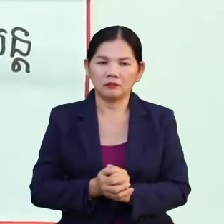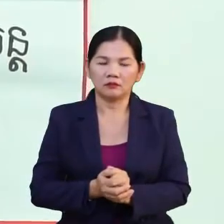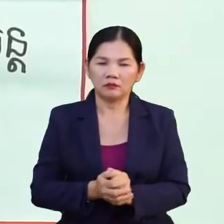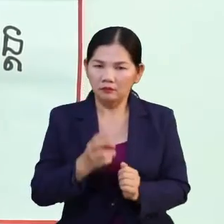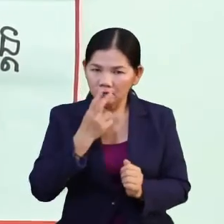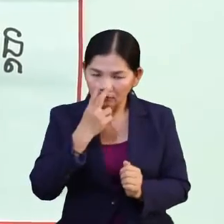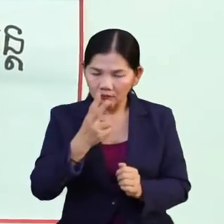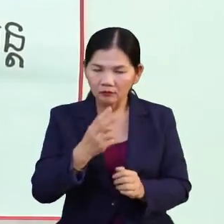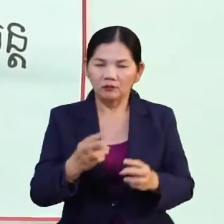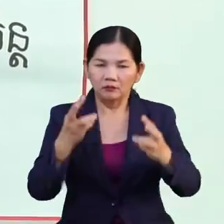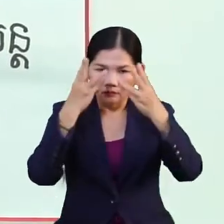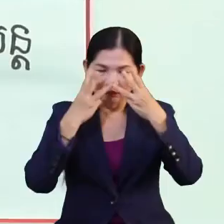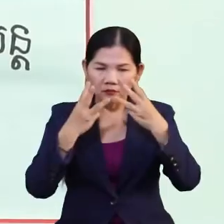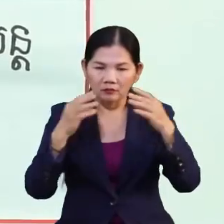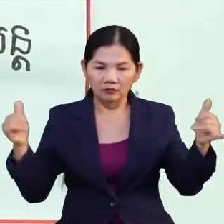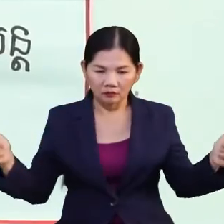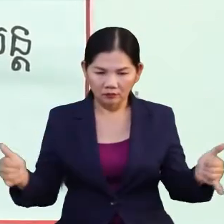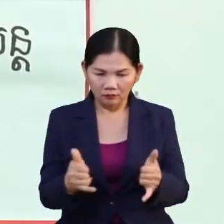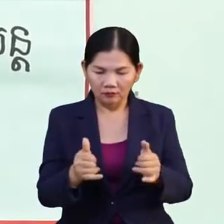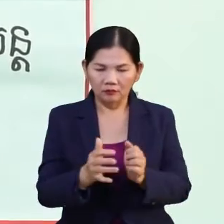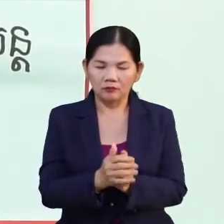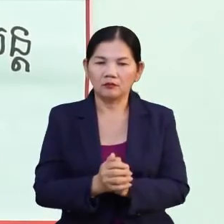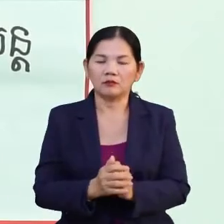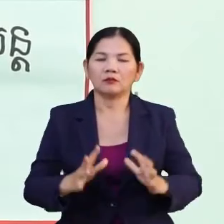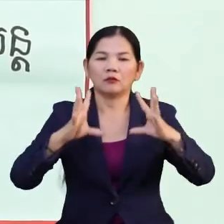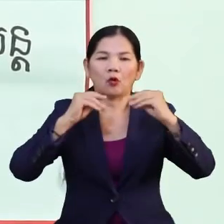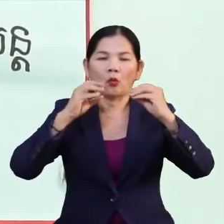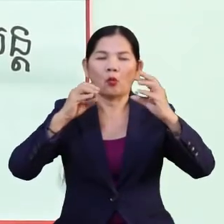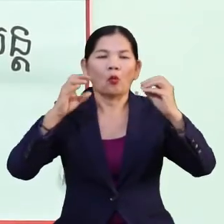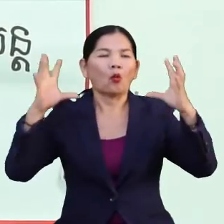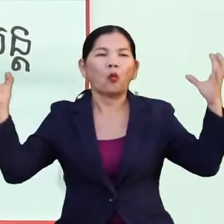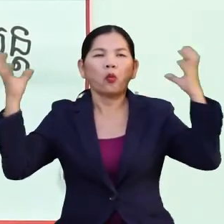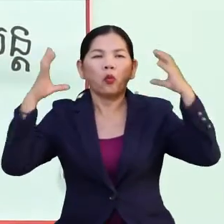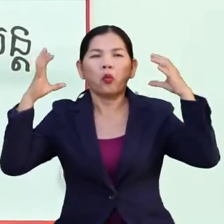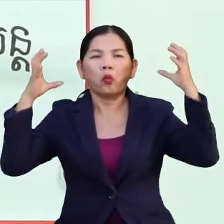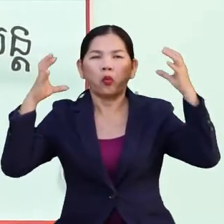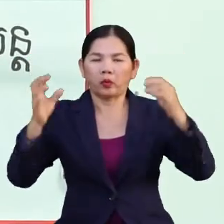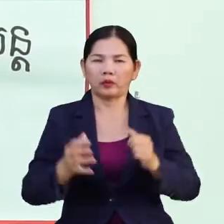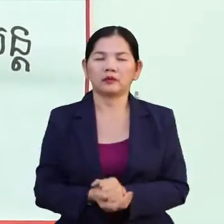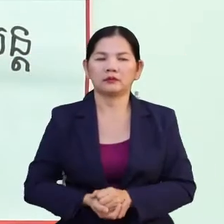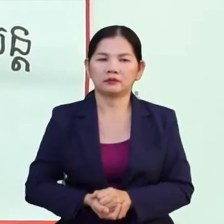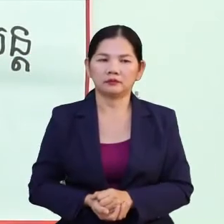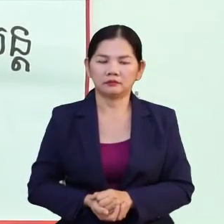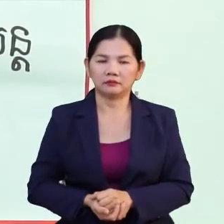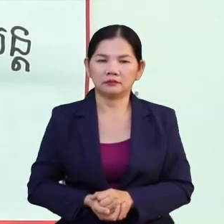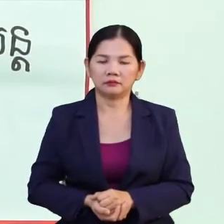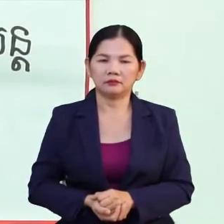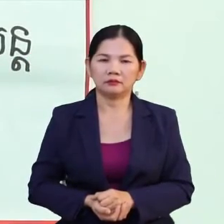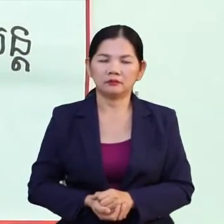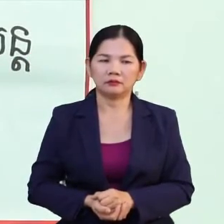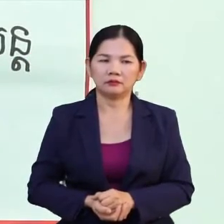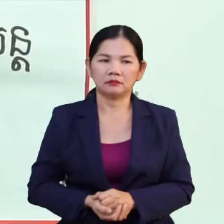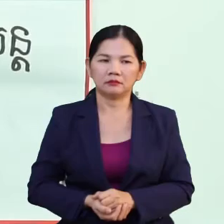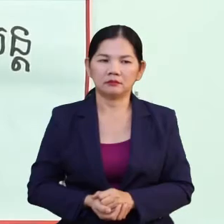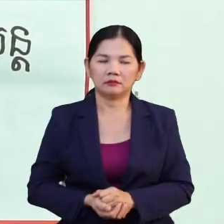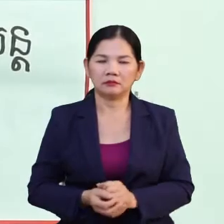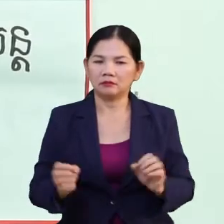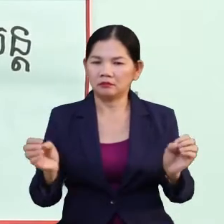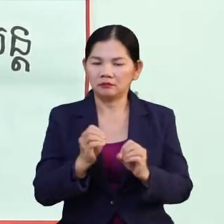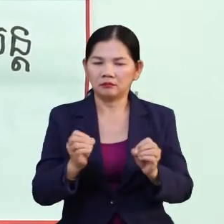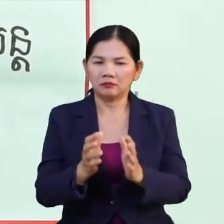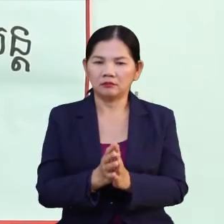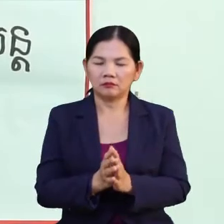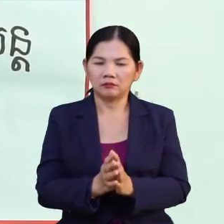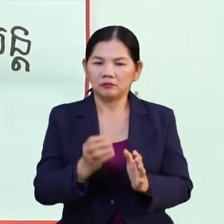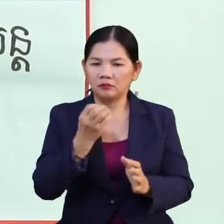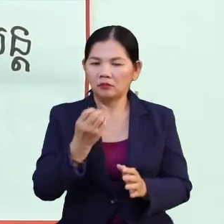លយើងទៅទៅមើលល្ខោនណាកូនឬភាពយន្តនោះគេមិនត្រូវឲ្យយើងនិយាយគ្នាឮឮវាជាការរំខានចាមួយទៀតមិនចោលកញ្ច